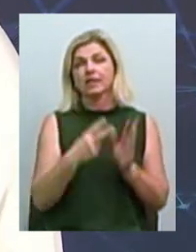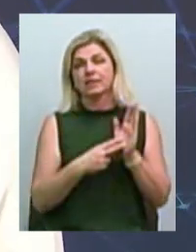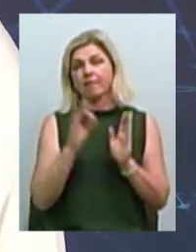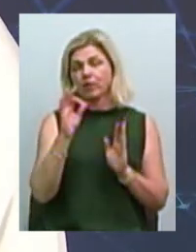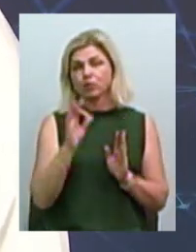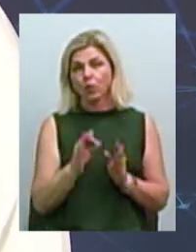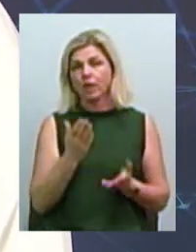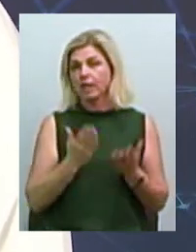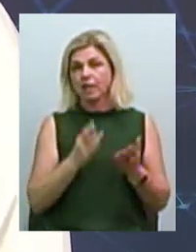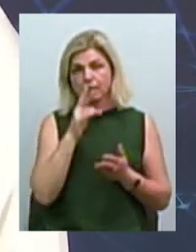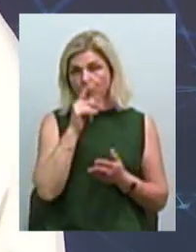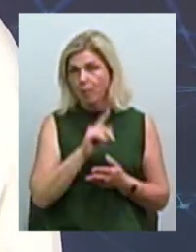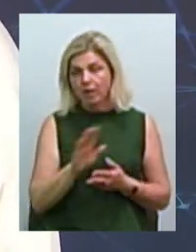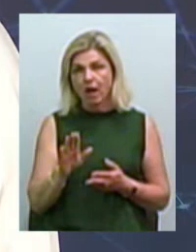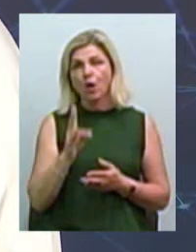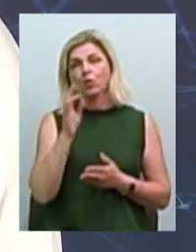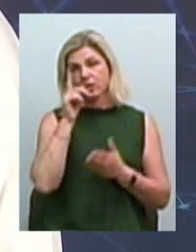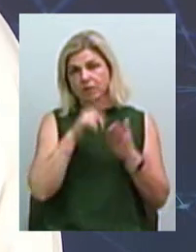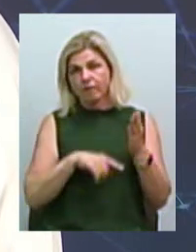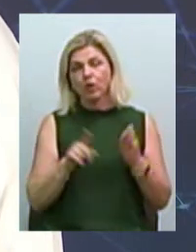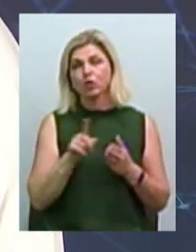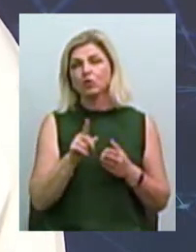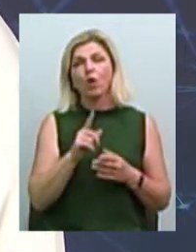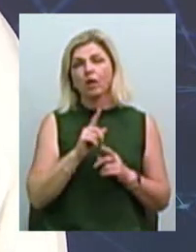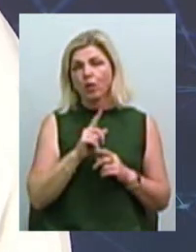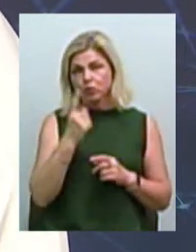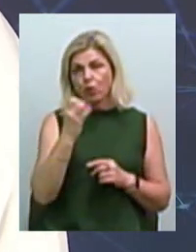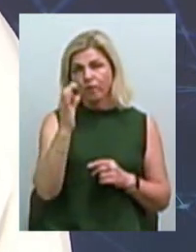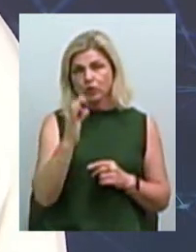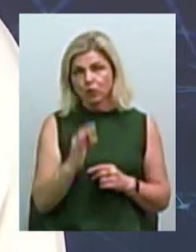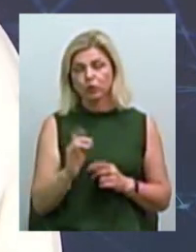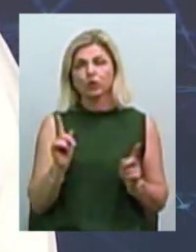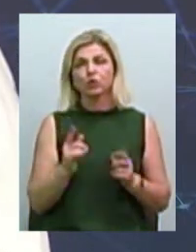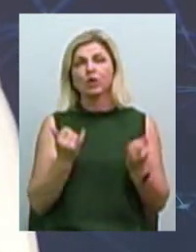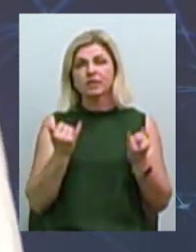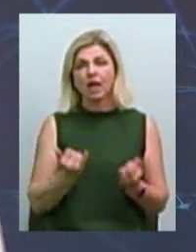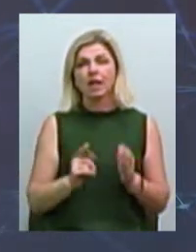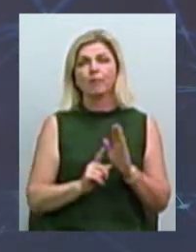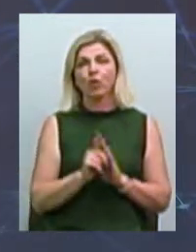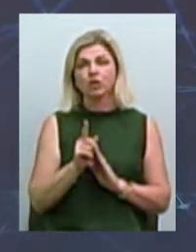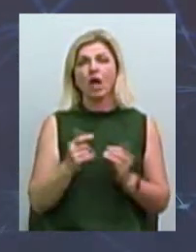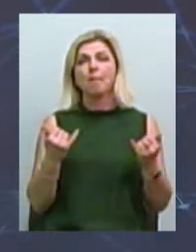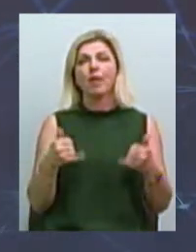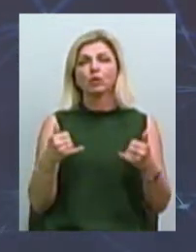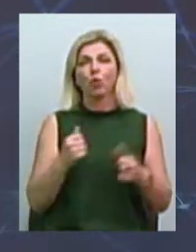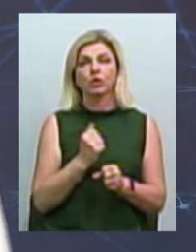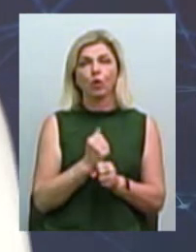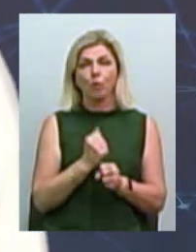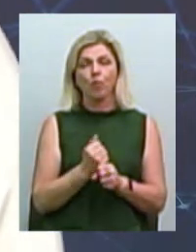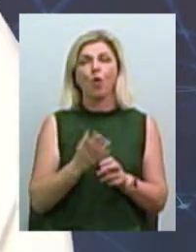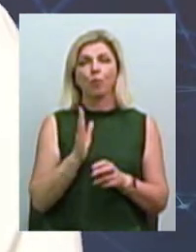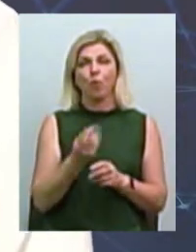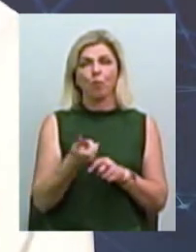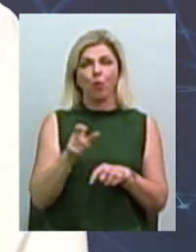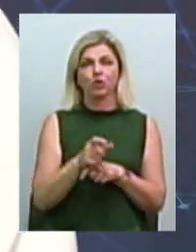не помиляюся, але запевняю, що вони будуть освоєні 100% через те, що тільки зараз починаються бетонні роботи, які будуть найбільше коштів